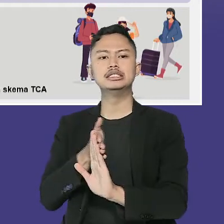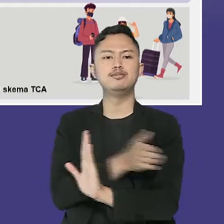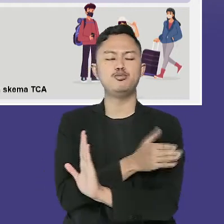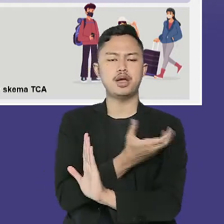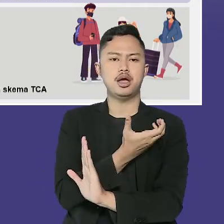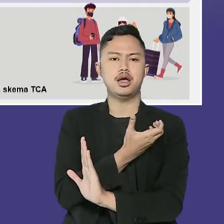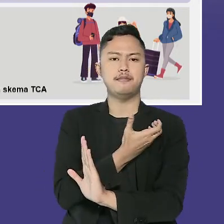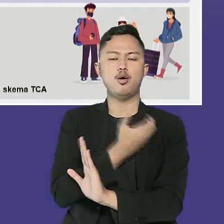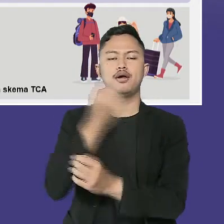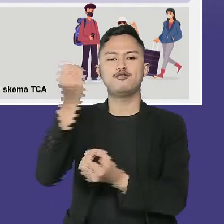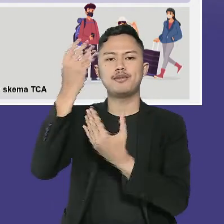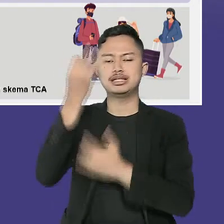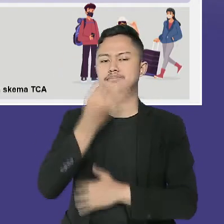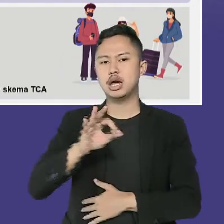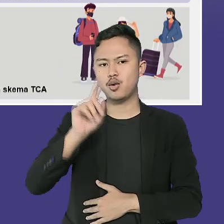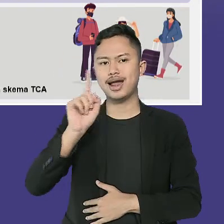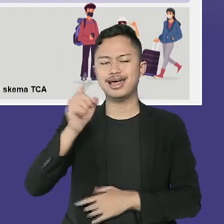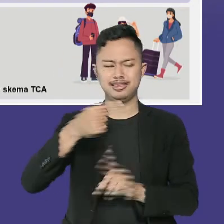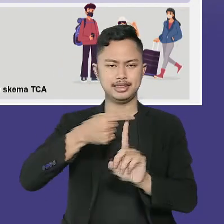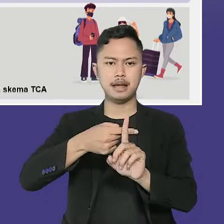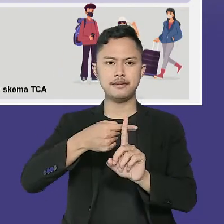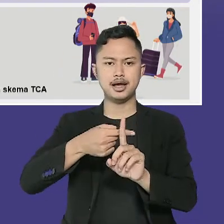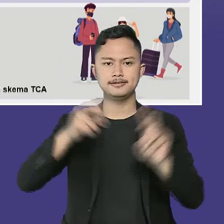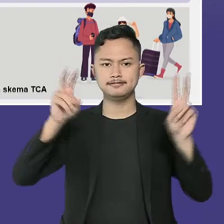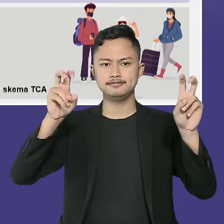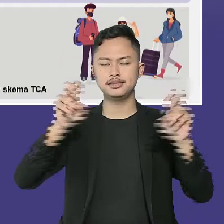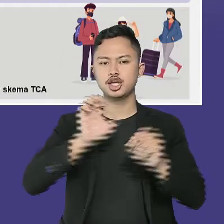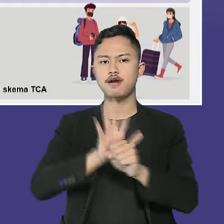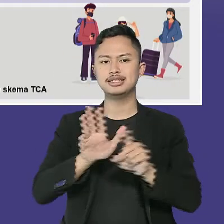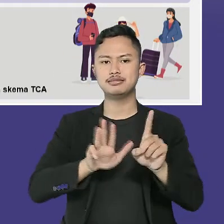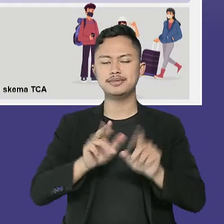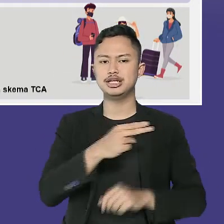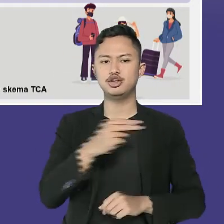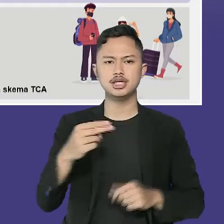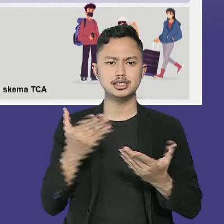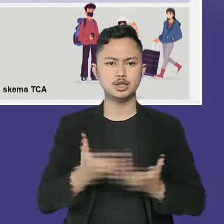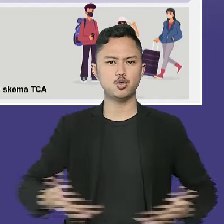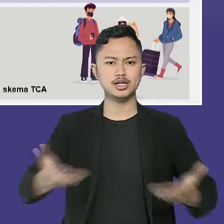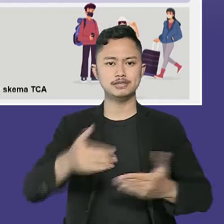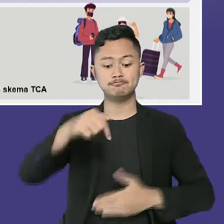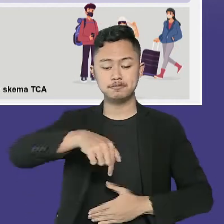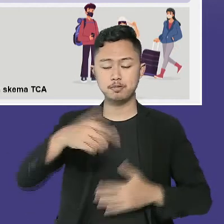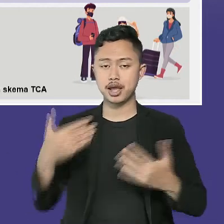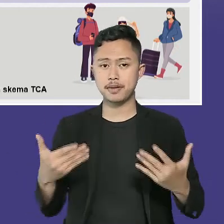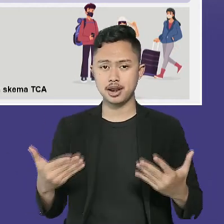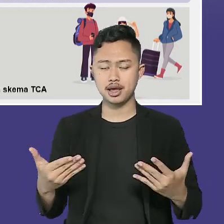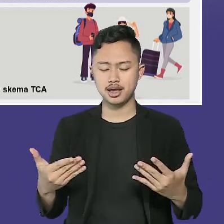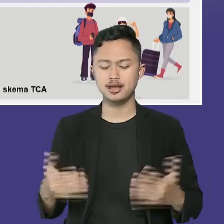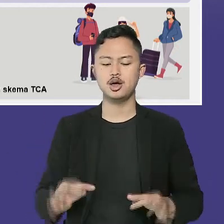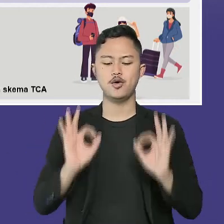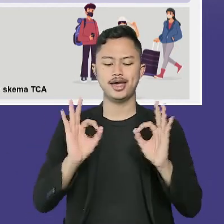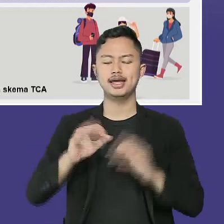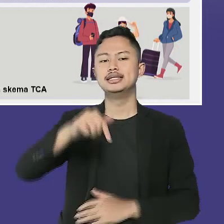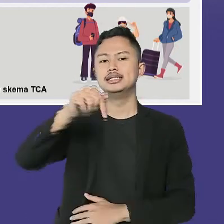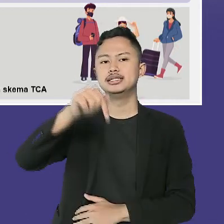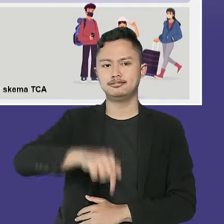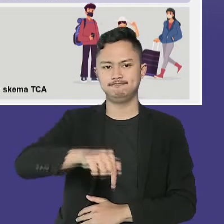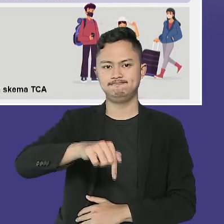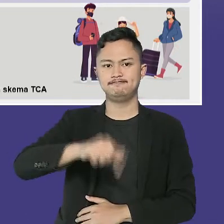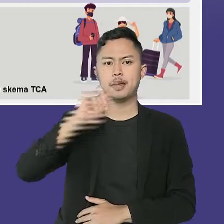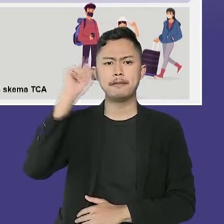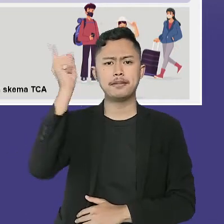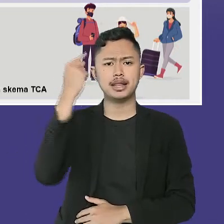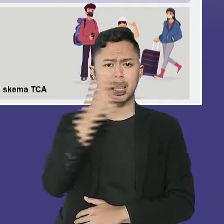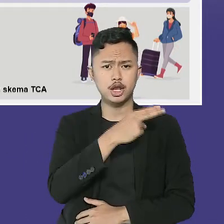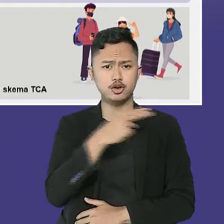beberapa informasi tambahan terkait COVID-19 di Indonesia. Saat ini, pemerintah